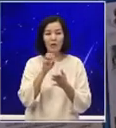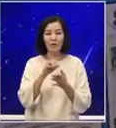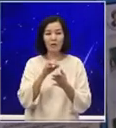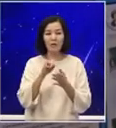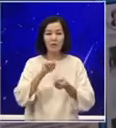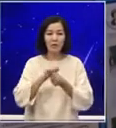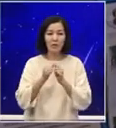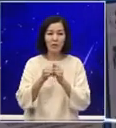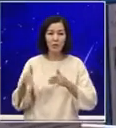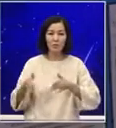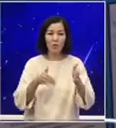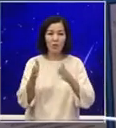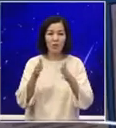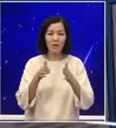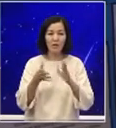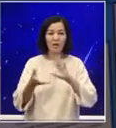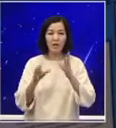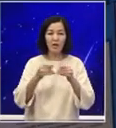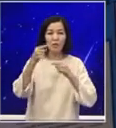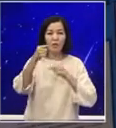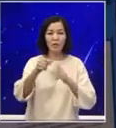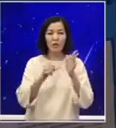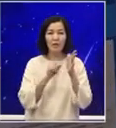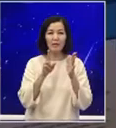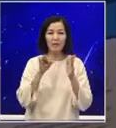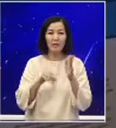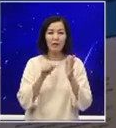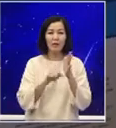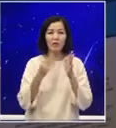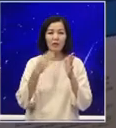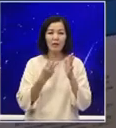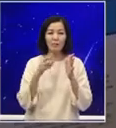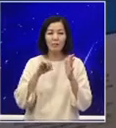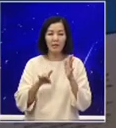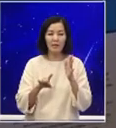жолы. Бұл жолдың жалпы ұзындығы 6 километр 640 метр,